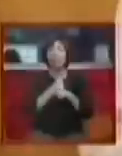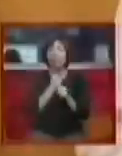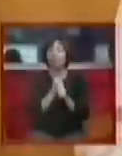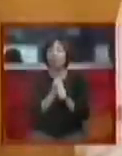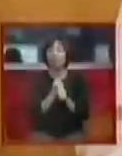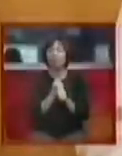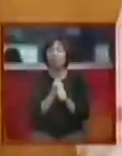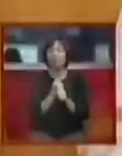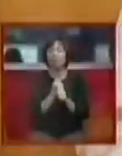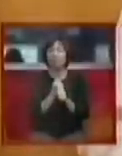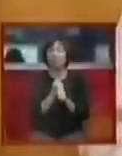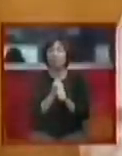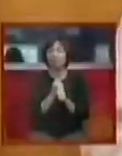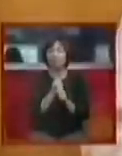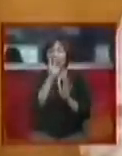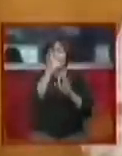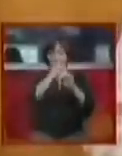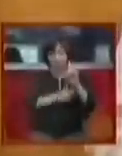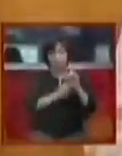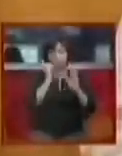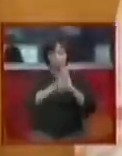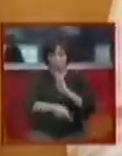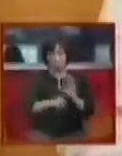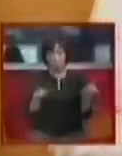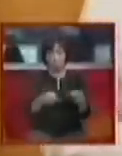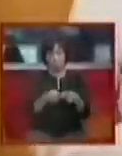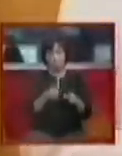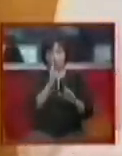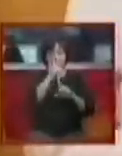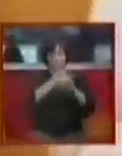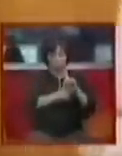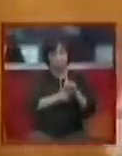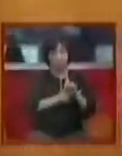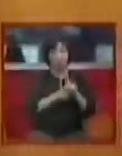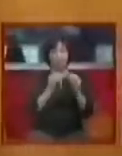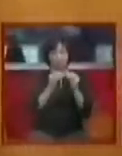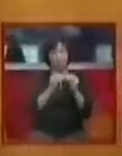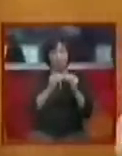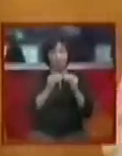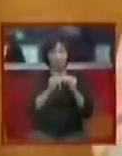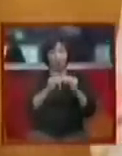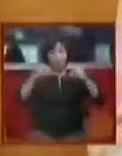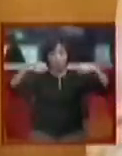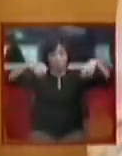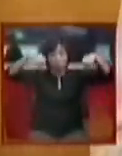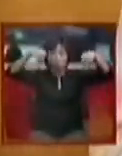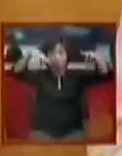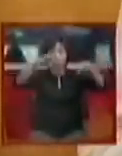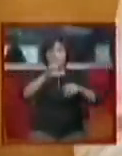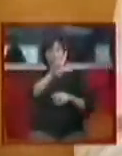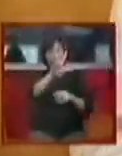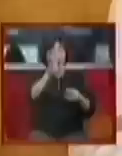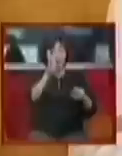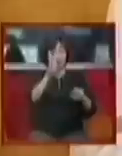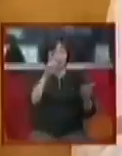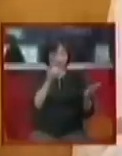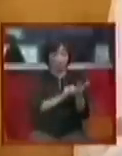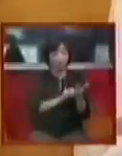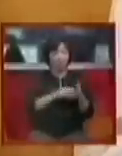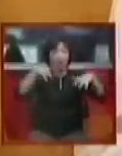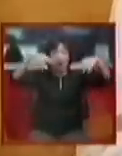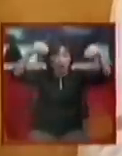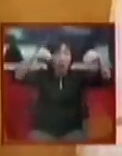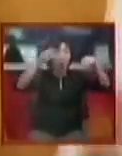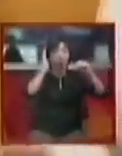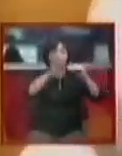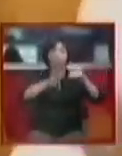sa loob lamang ng 3 buwan. At mas marami pa ang gagawin sa taon nito hanggang maubos yung 36,000 na sityong walang